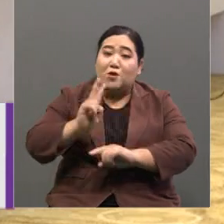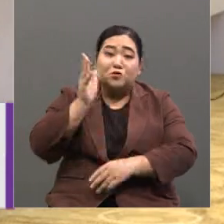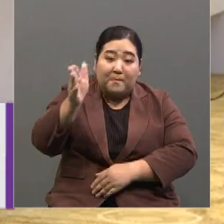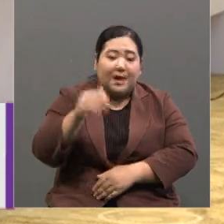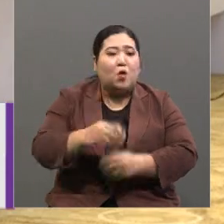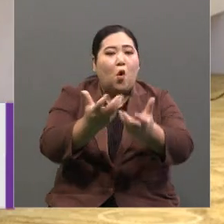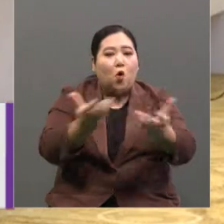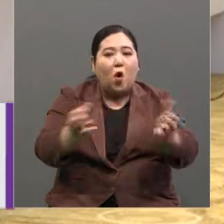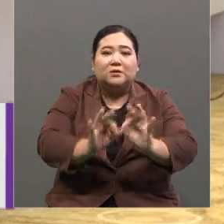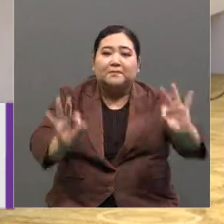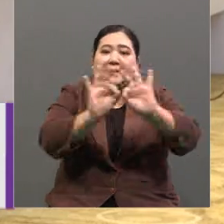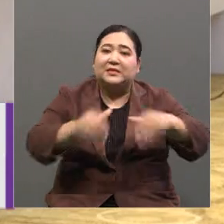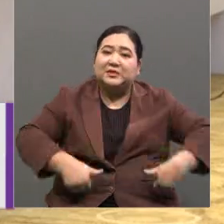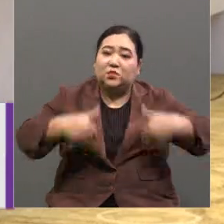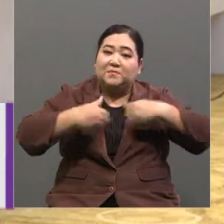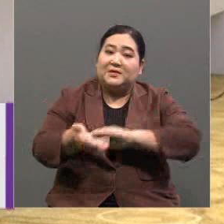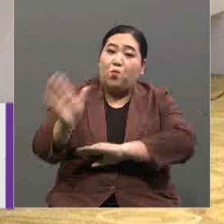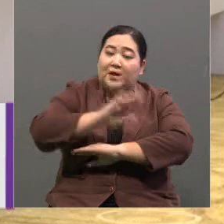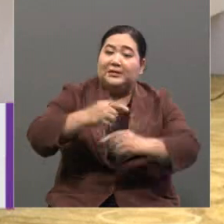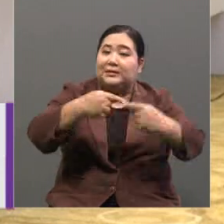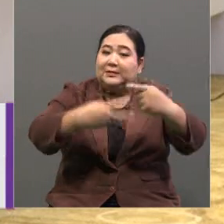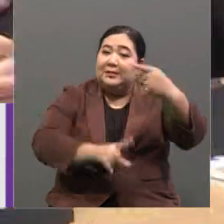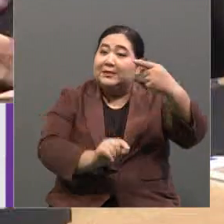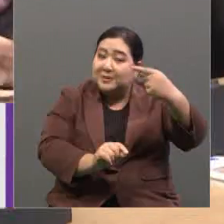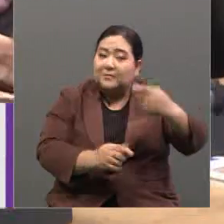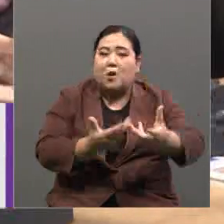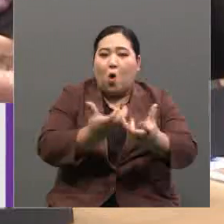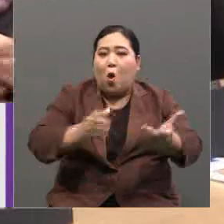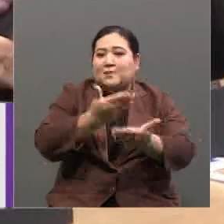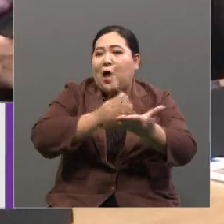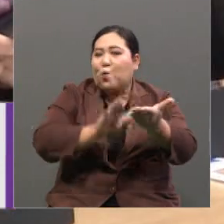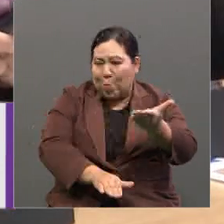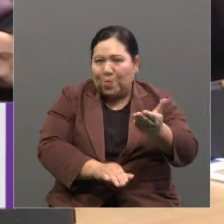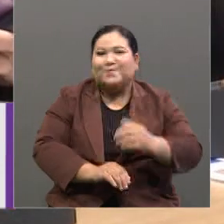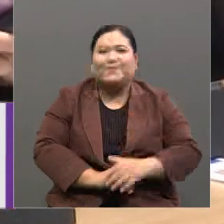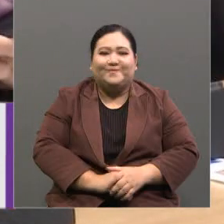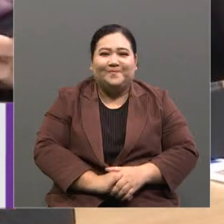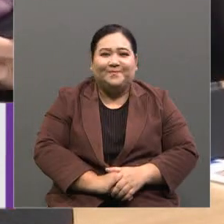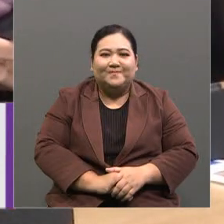ค้าที่มีความจำเป็นต่อชีวิตประจำวัน20รายการเนี่ยลดราคาลงอย่างแน่นอน